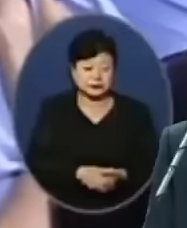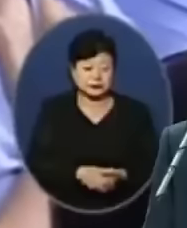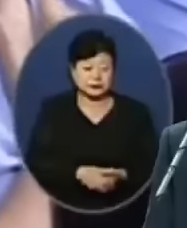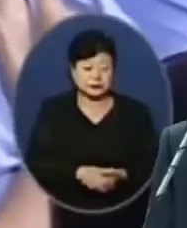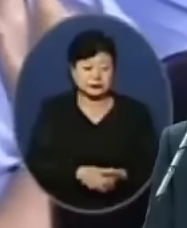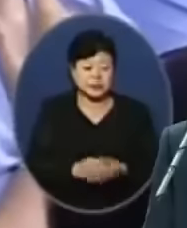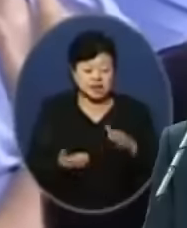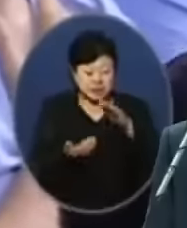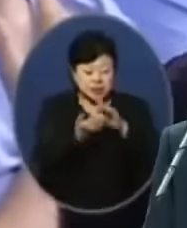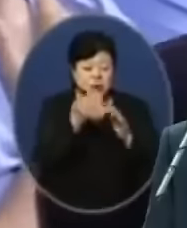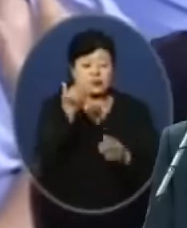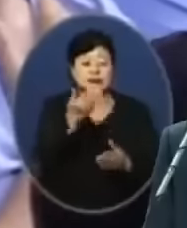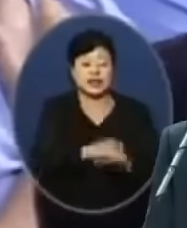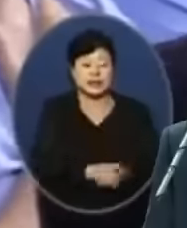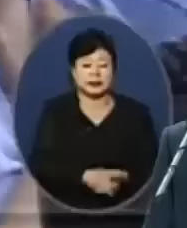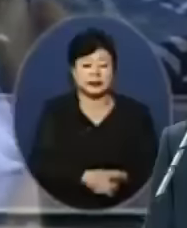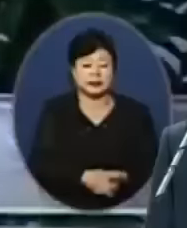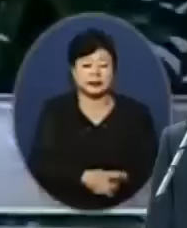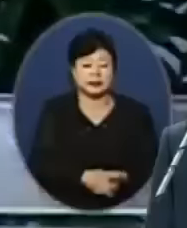그대로 이루어진다.